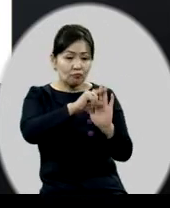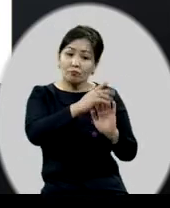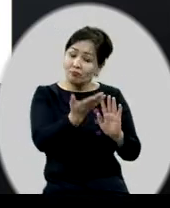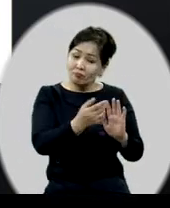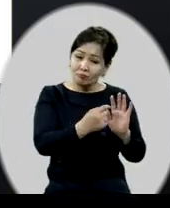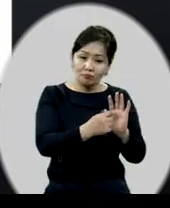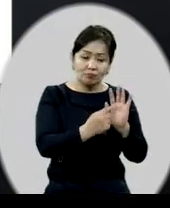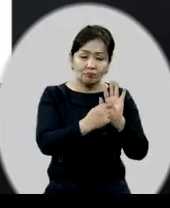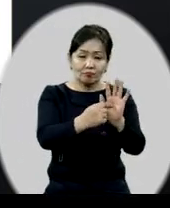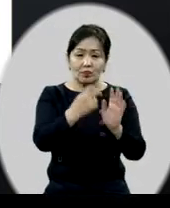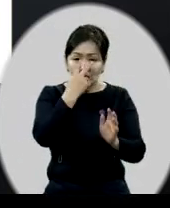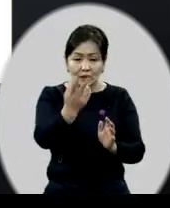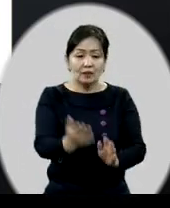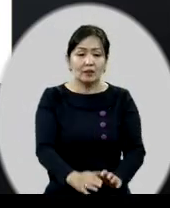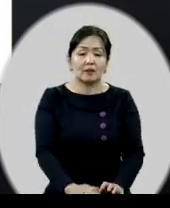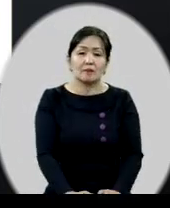Энгийн бутархаагаараа илэрхийлэн бичээрэй.